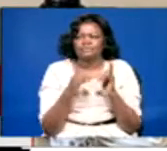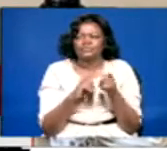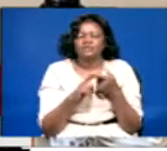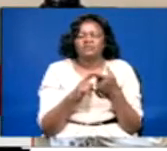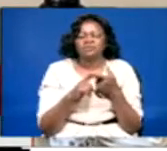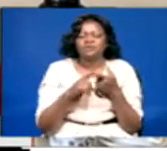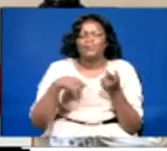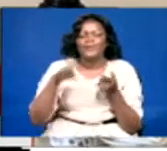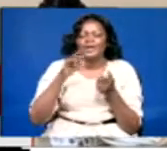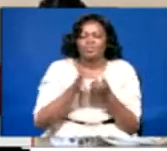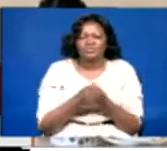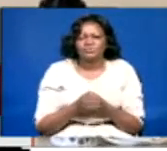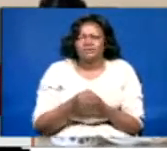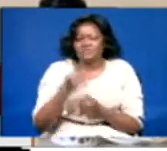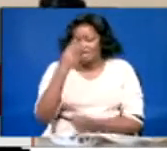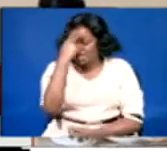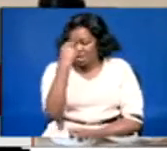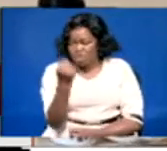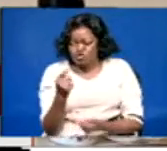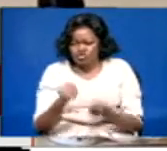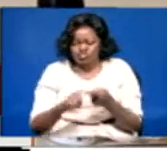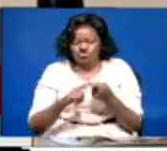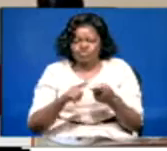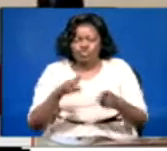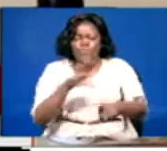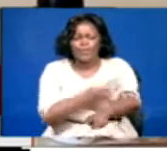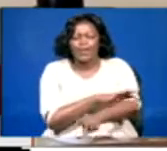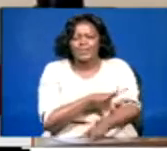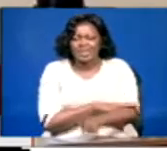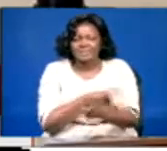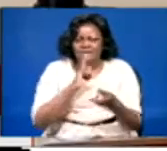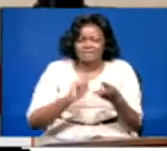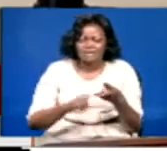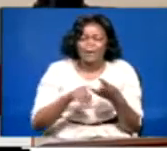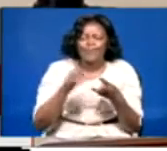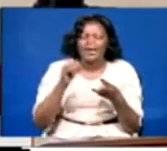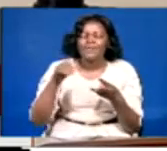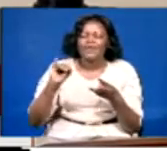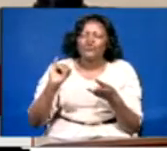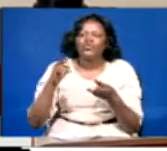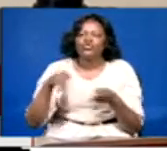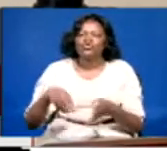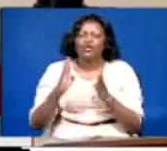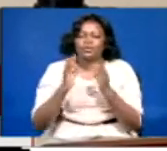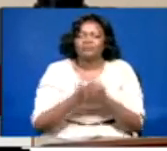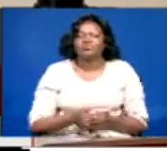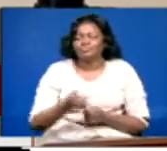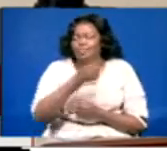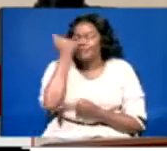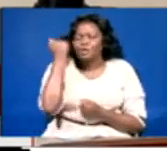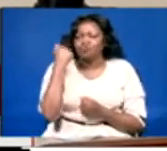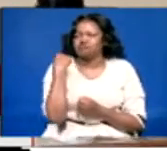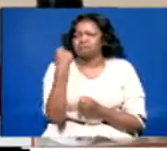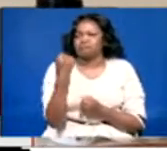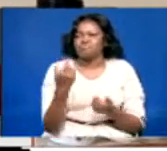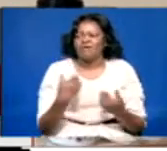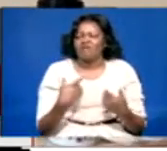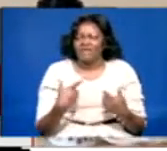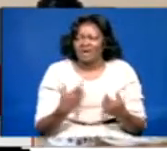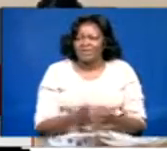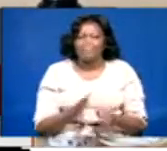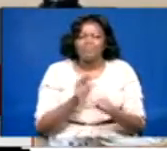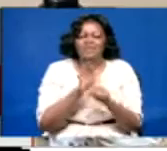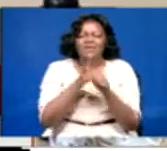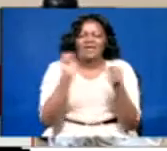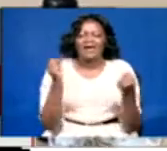especially on Narok, Bomet, Maai Mahiu Road. Kwa sababu of late tumekuwa na a lot of accidents,